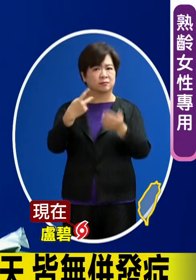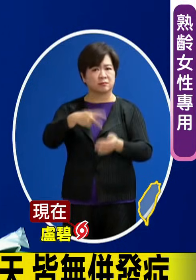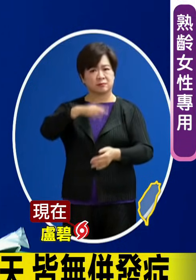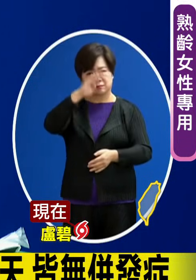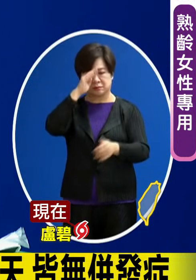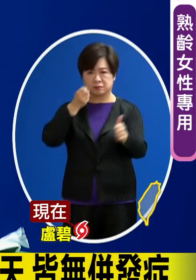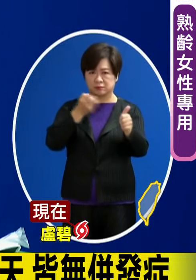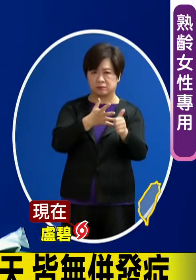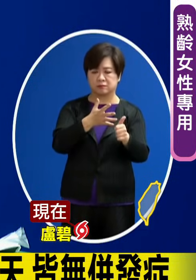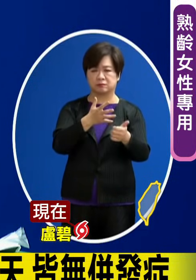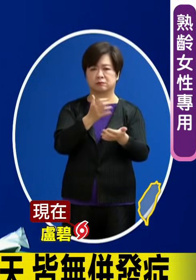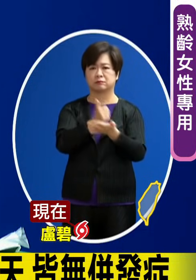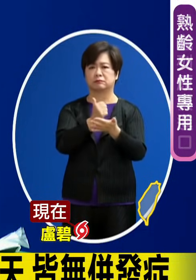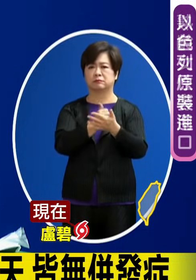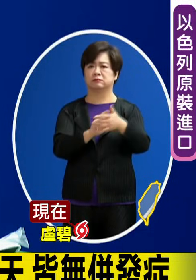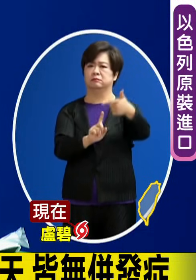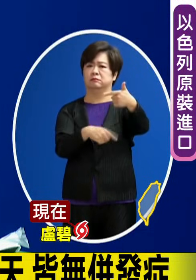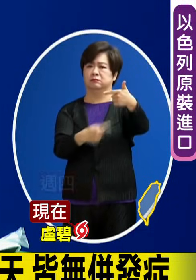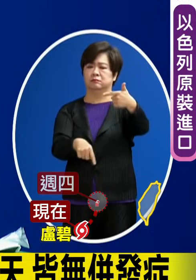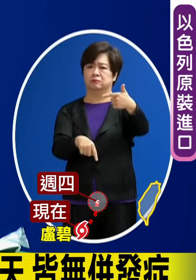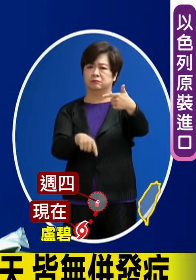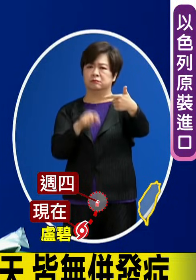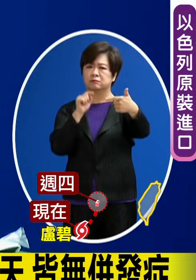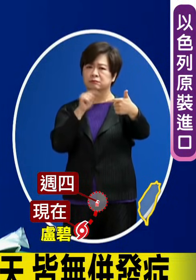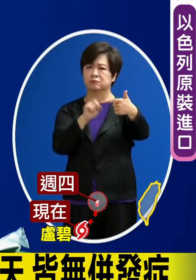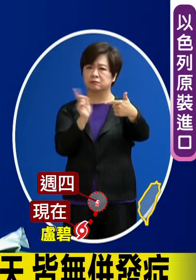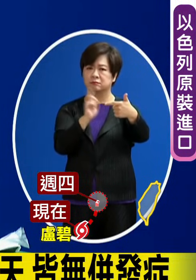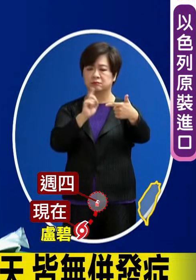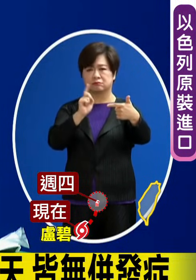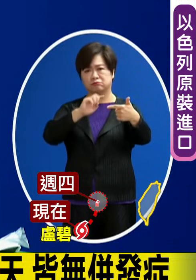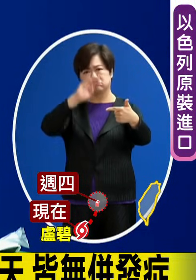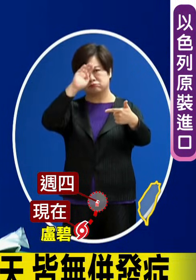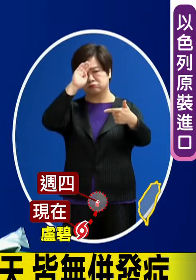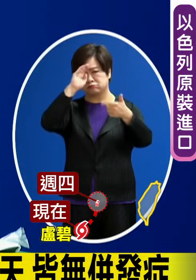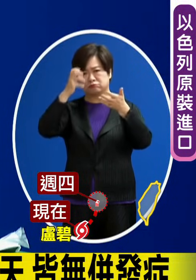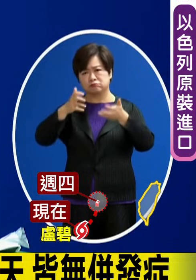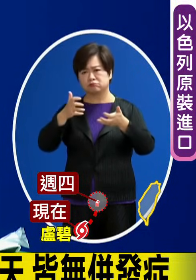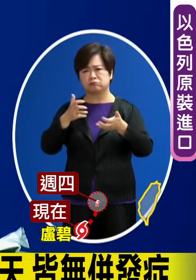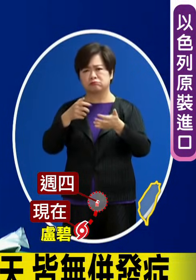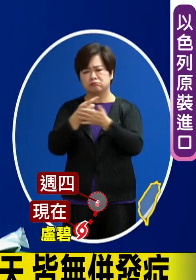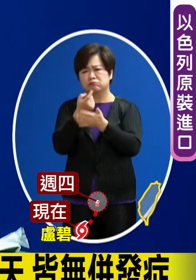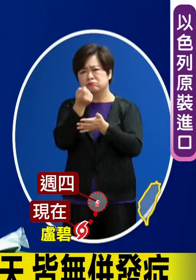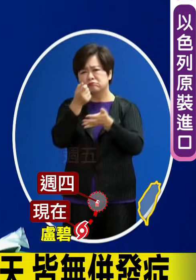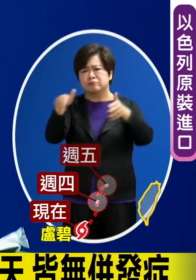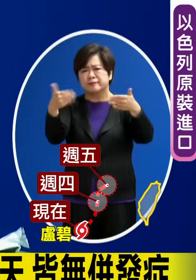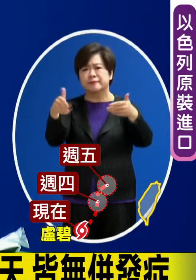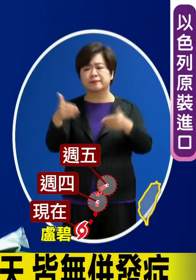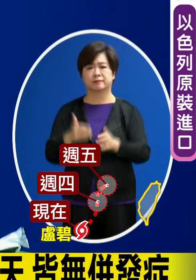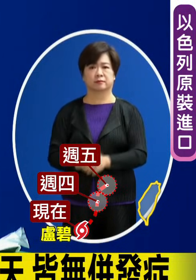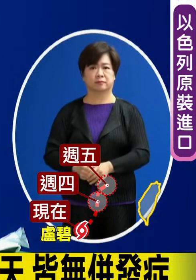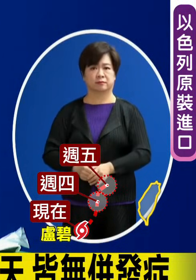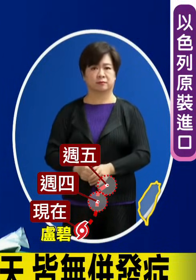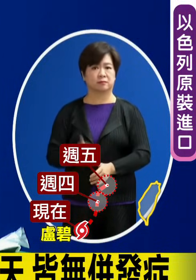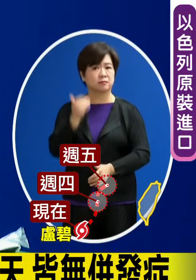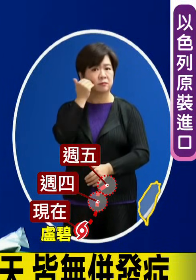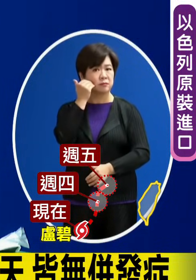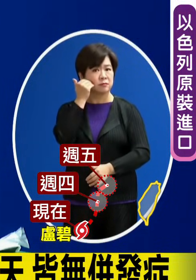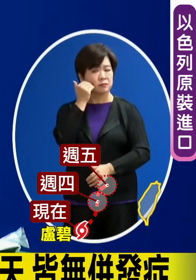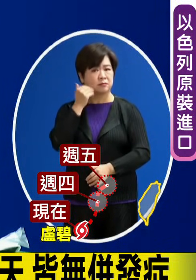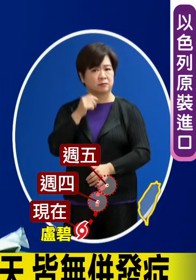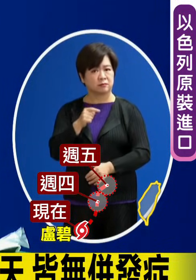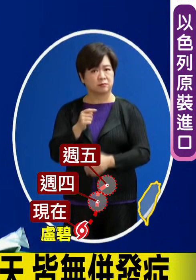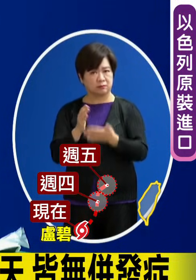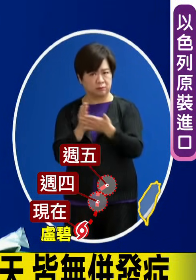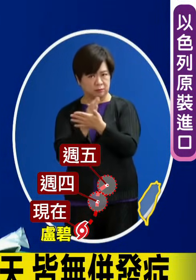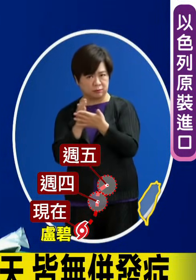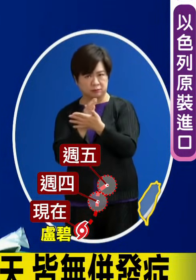有6例，那这6例也都是没有并发症的轻症。好，那所以我们如果看这个有所谓